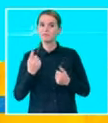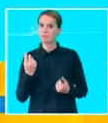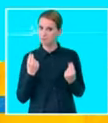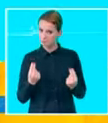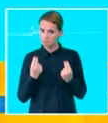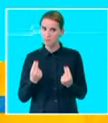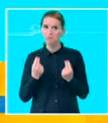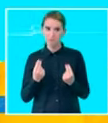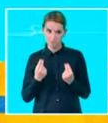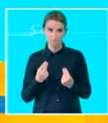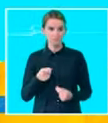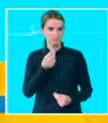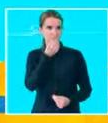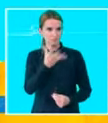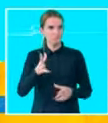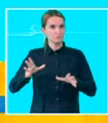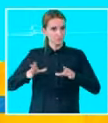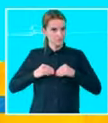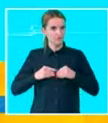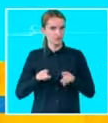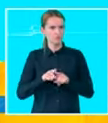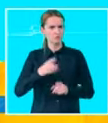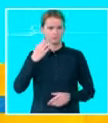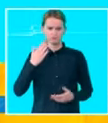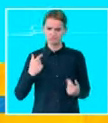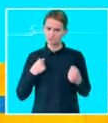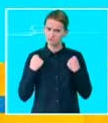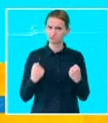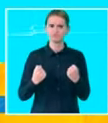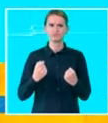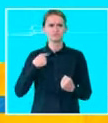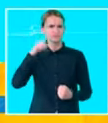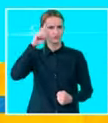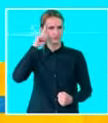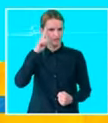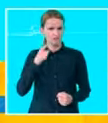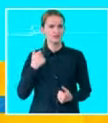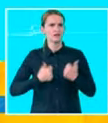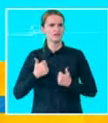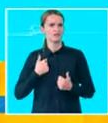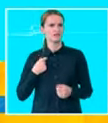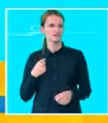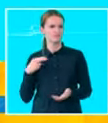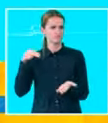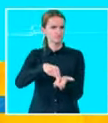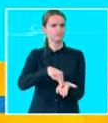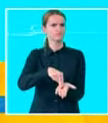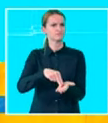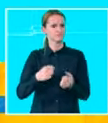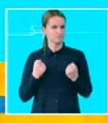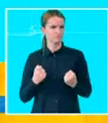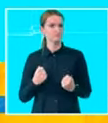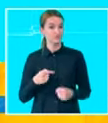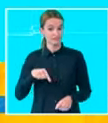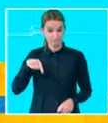бъде приета като достойна и сериозна кандидатура, някоя кандидатура на силна, съвременна българка. Ето и